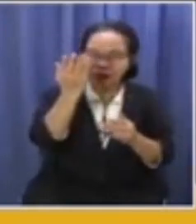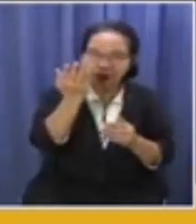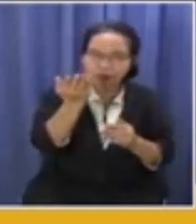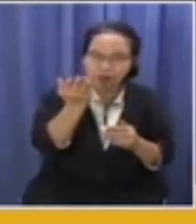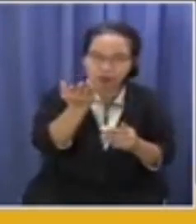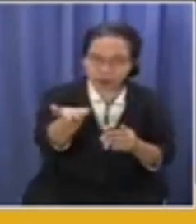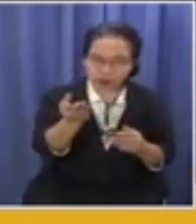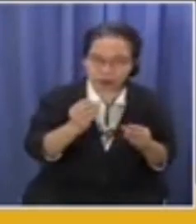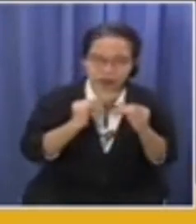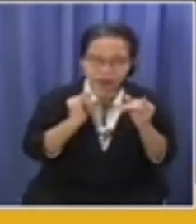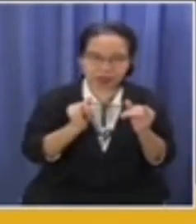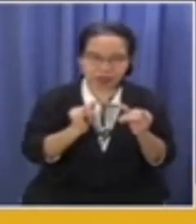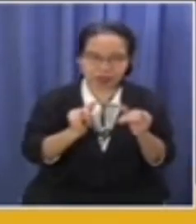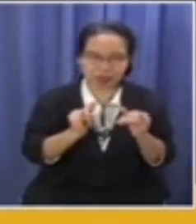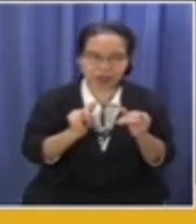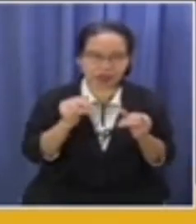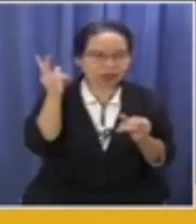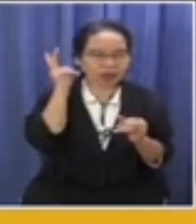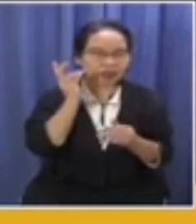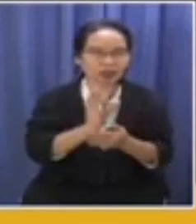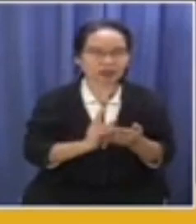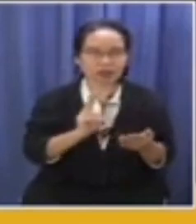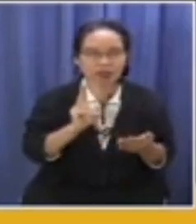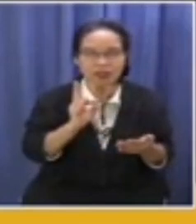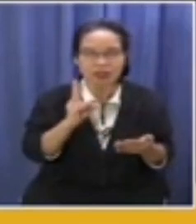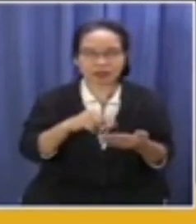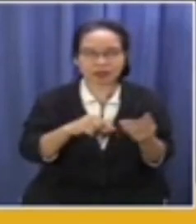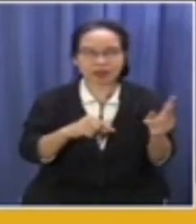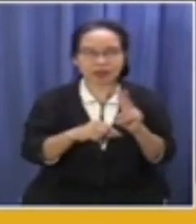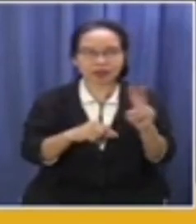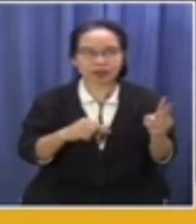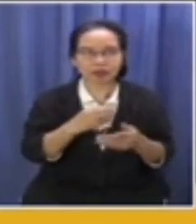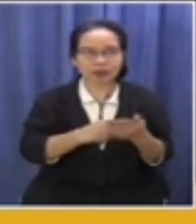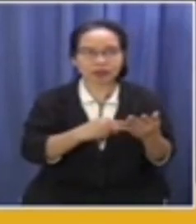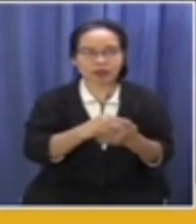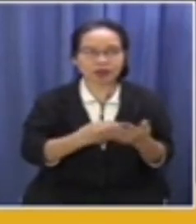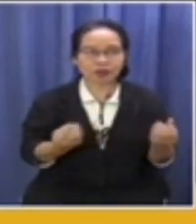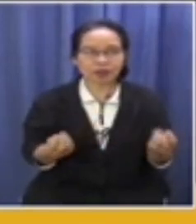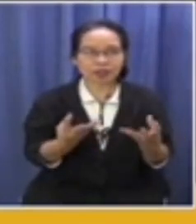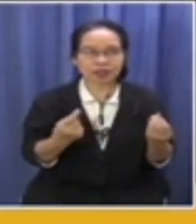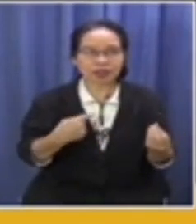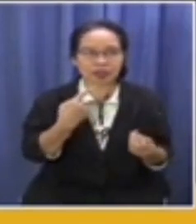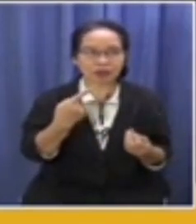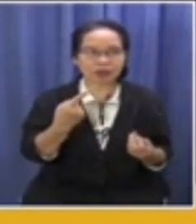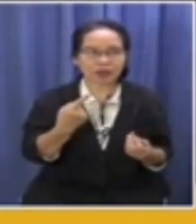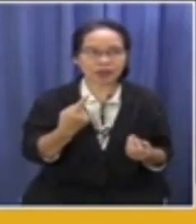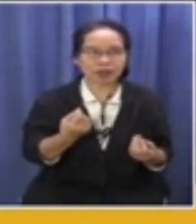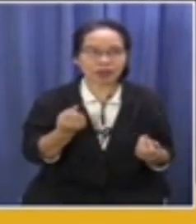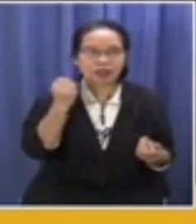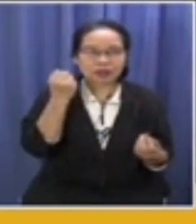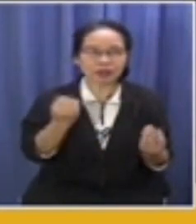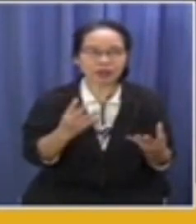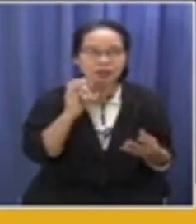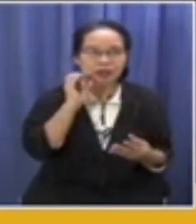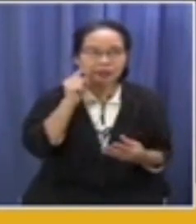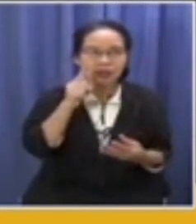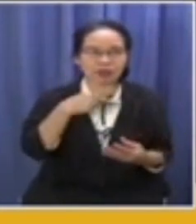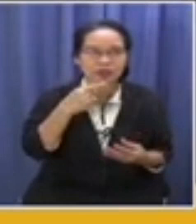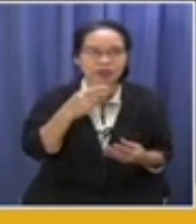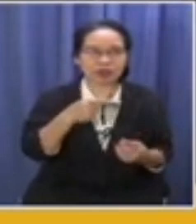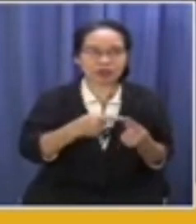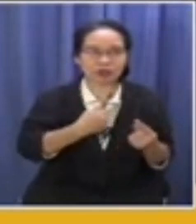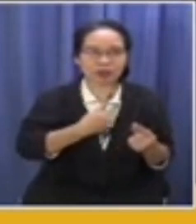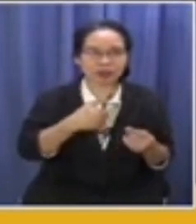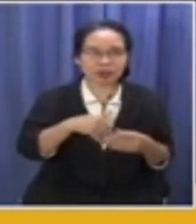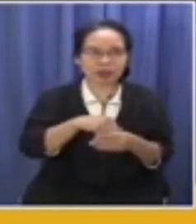niya Pakinggan niyo sa 7:22 ng Mateo marami ang magsasabi sa akin sa ar naon